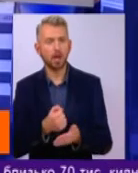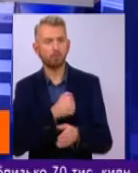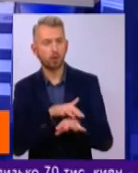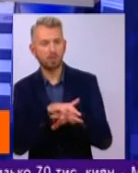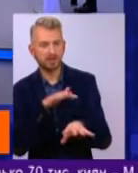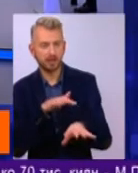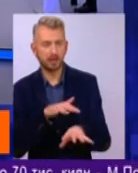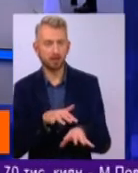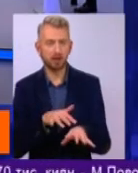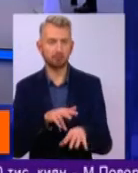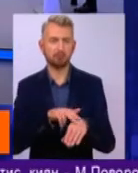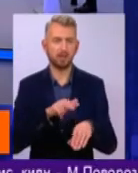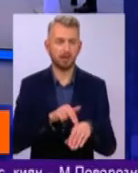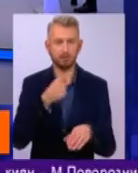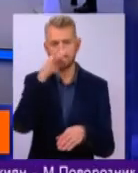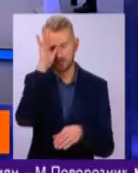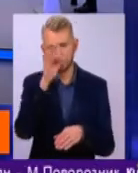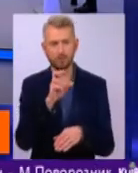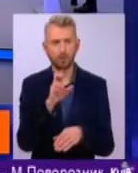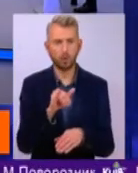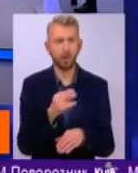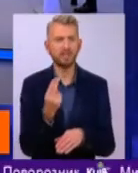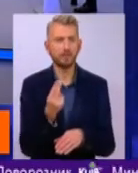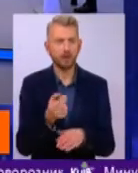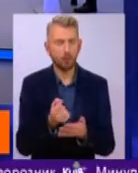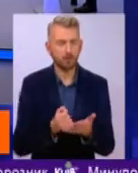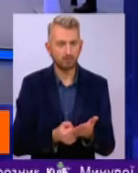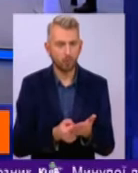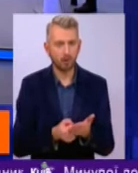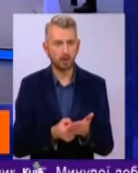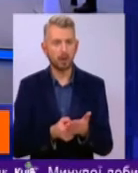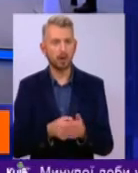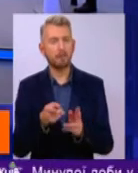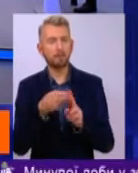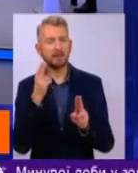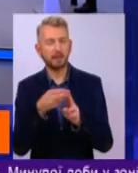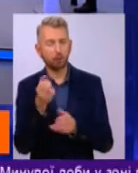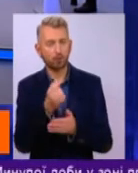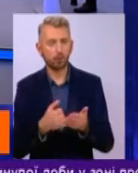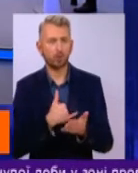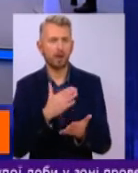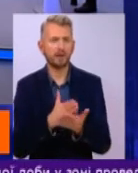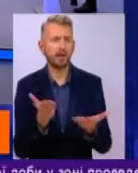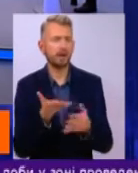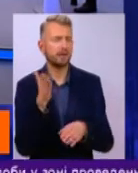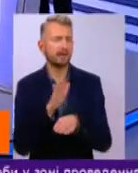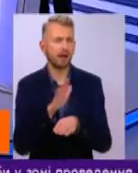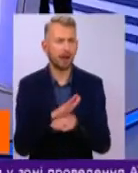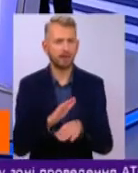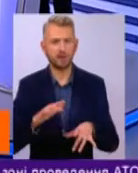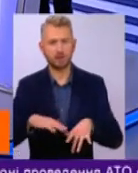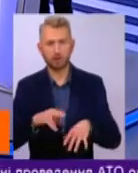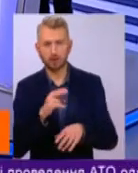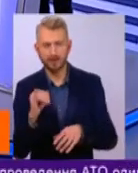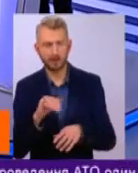органами правопорядку, цивільної зброї, мисливської зброї. У нас є якісь там накази та інструкції.